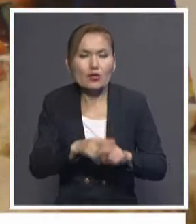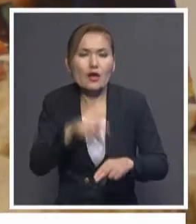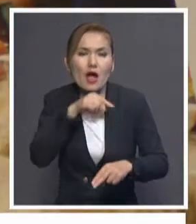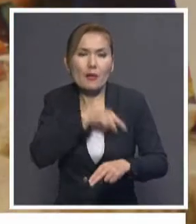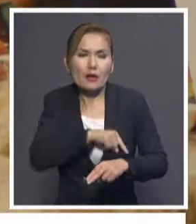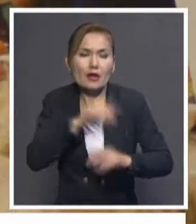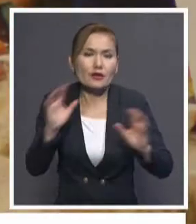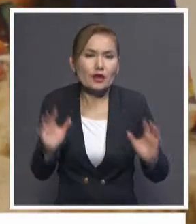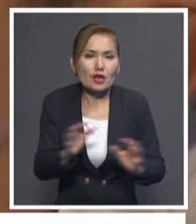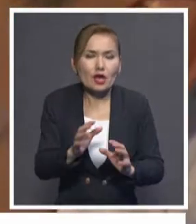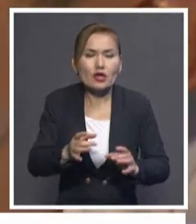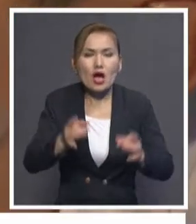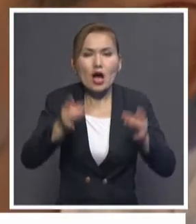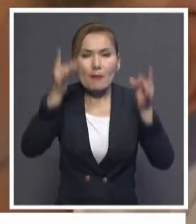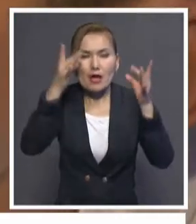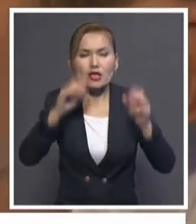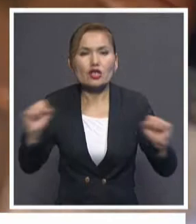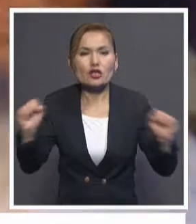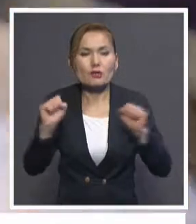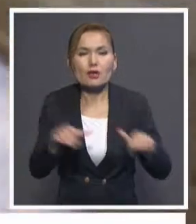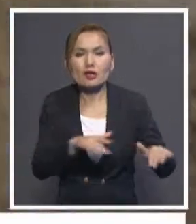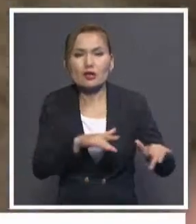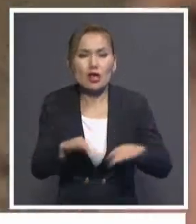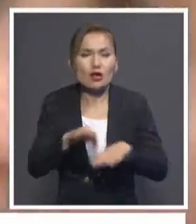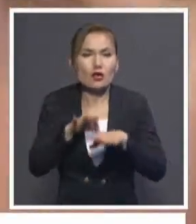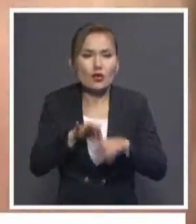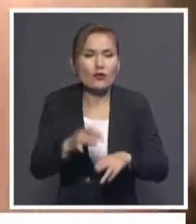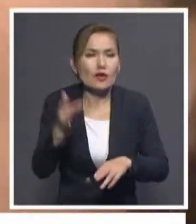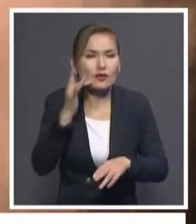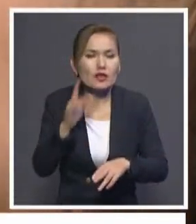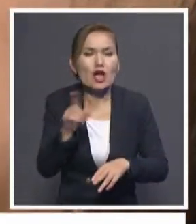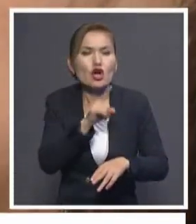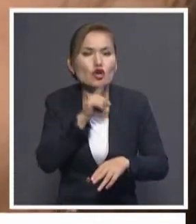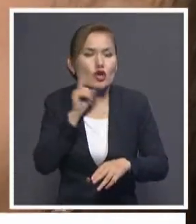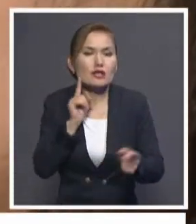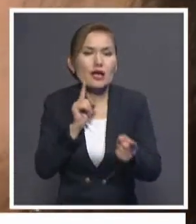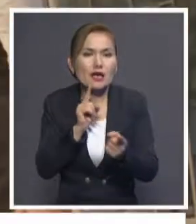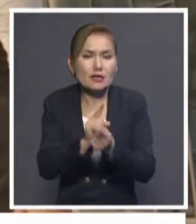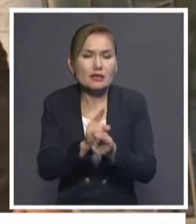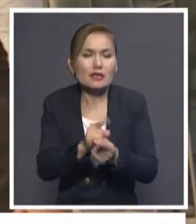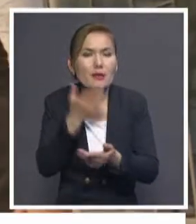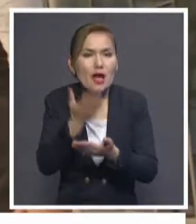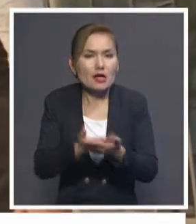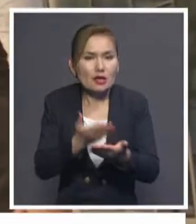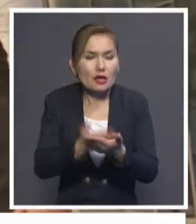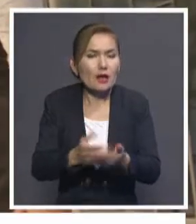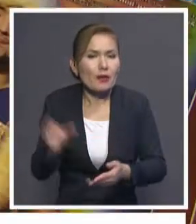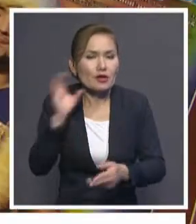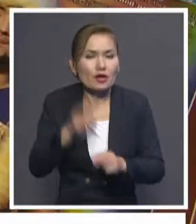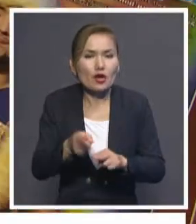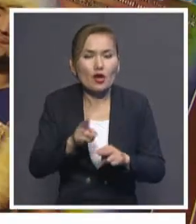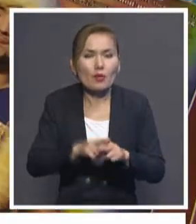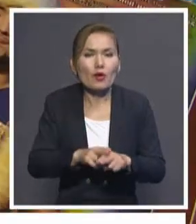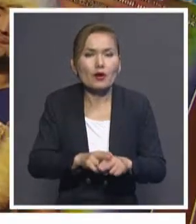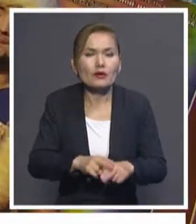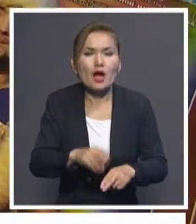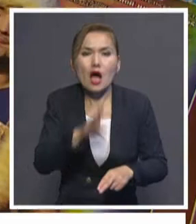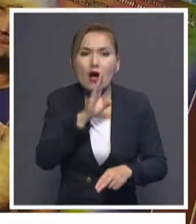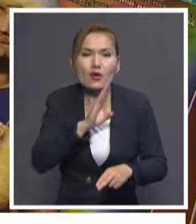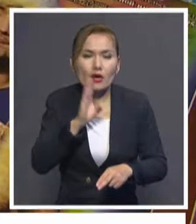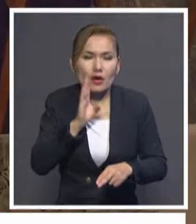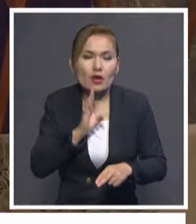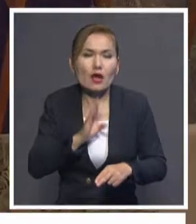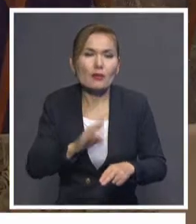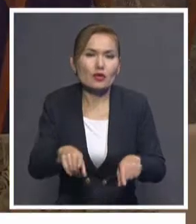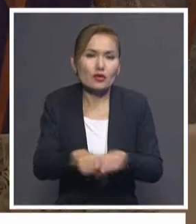Мәдени, спорттық шараларды жиі өткізіп, келелі кеңестерде үнемі бас қосады. Қауымдастықтың кеңінен танылуына омбының ару қызы конкурсы ықпал